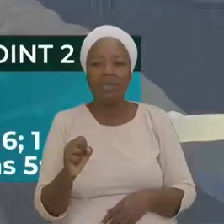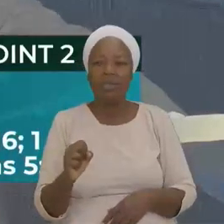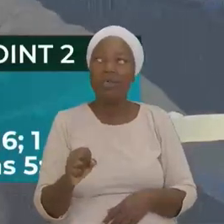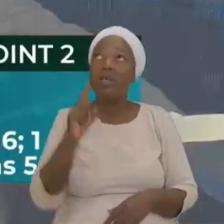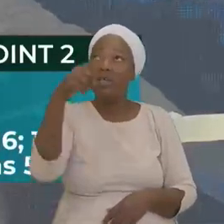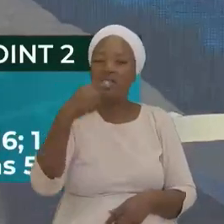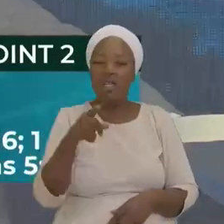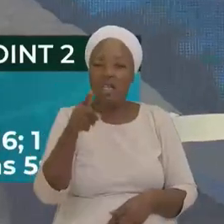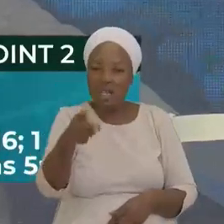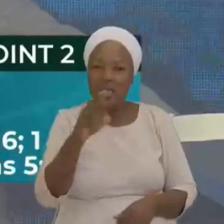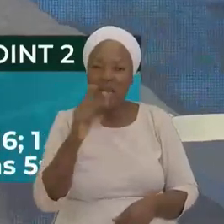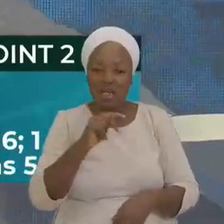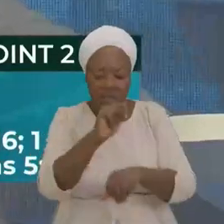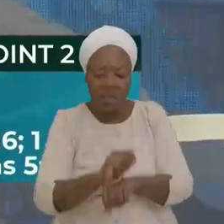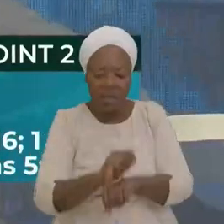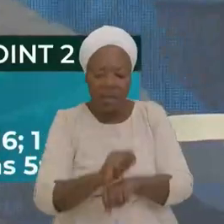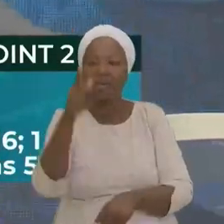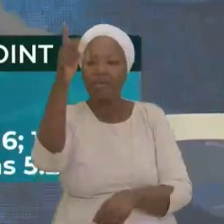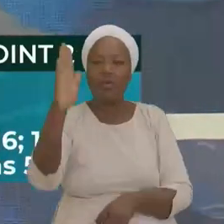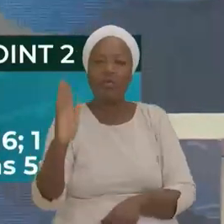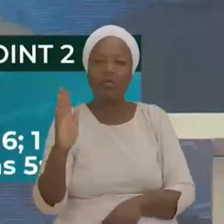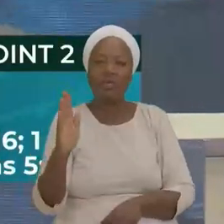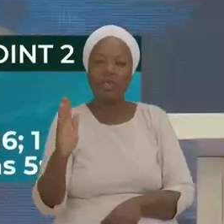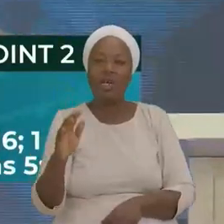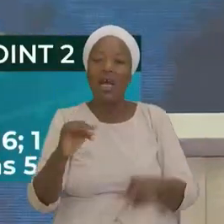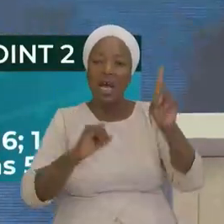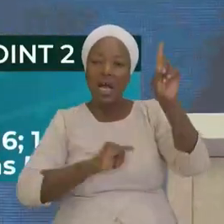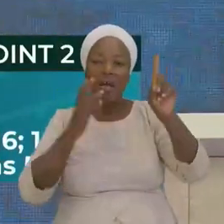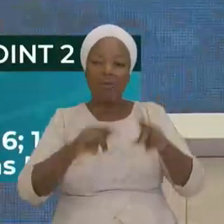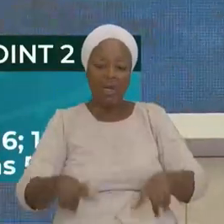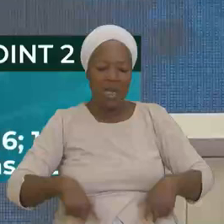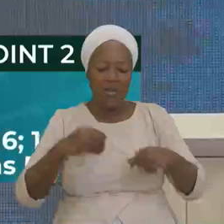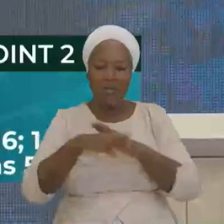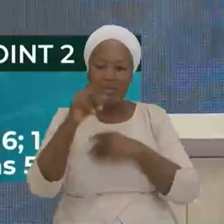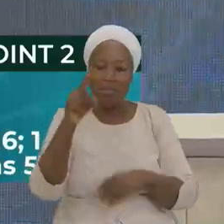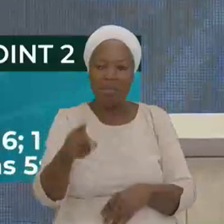habite. Il dit, vous êtes le temple de Dieu.